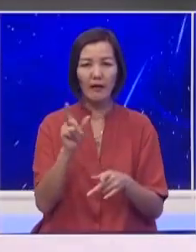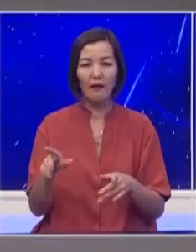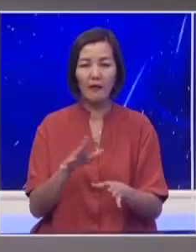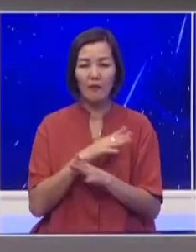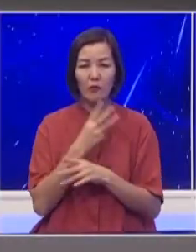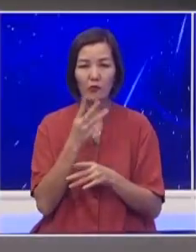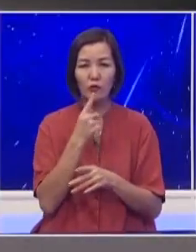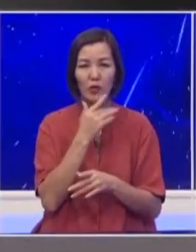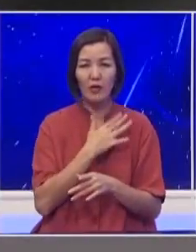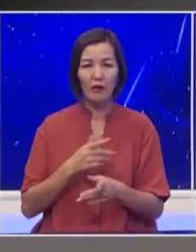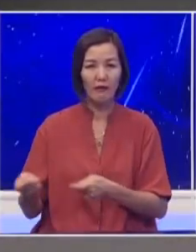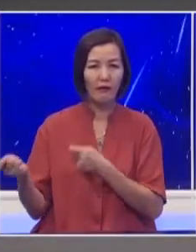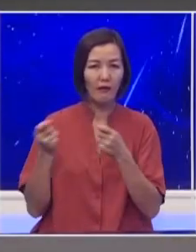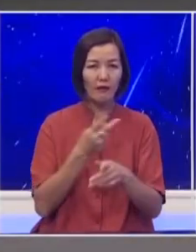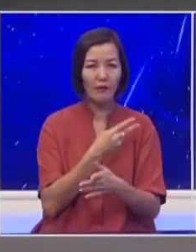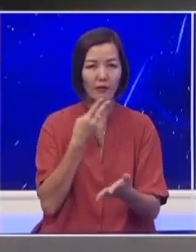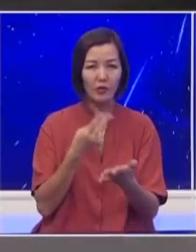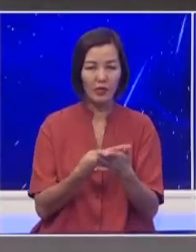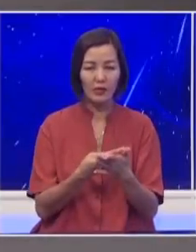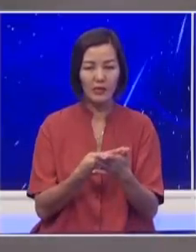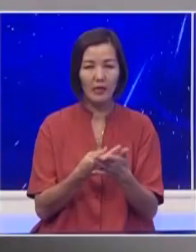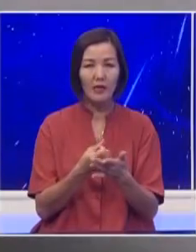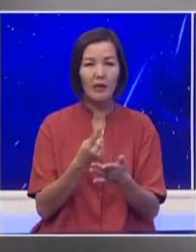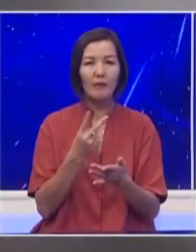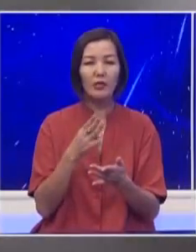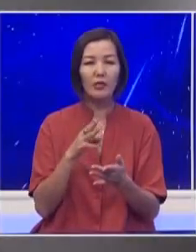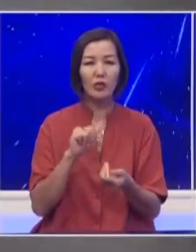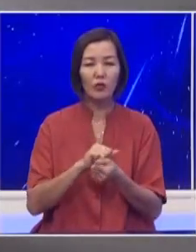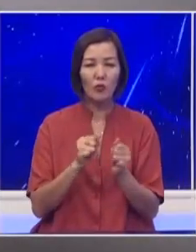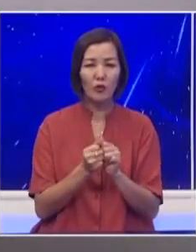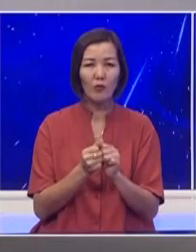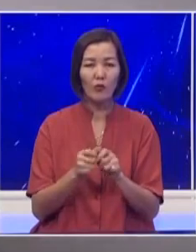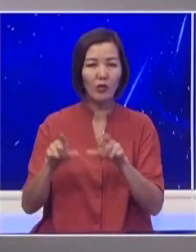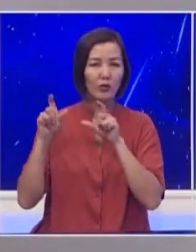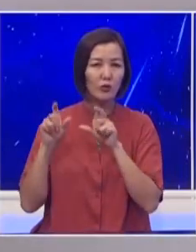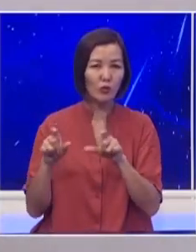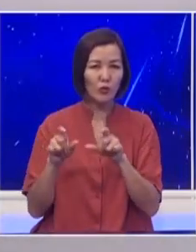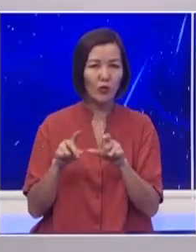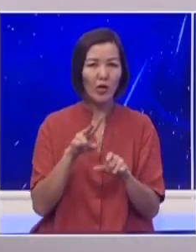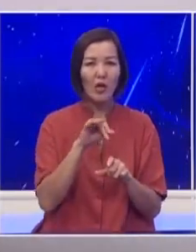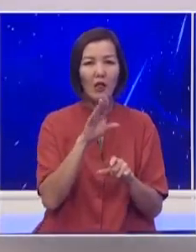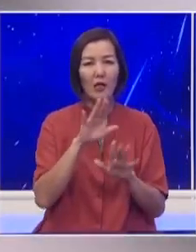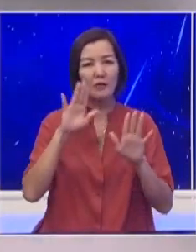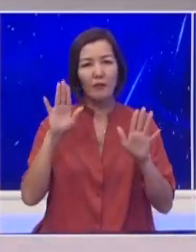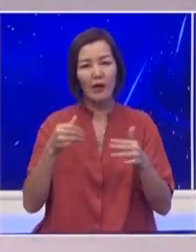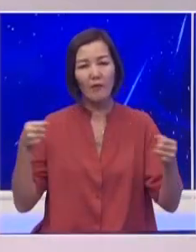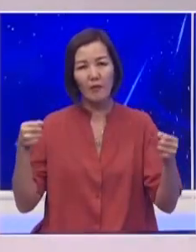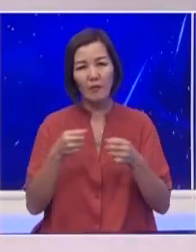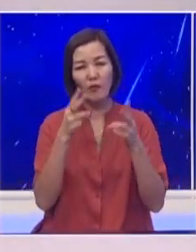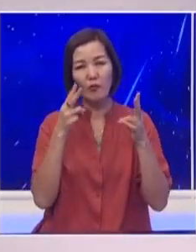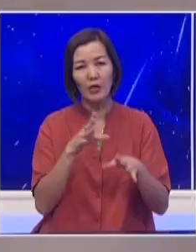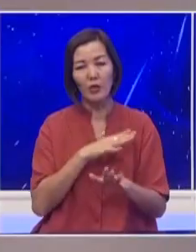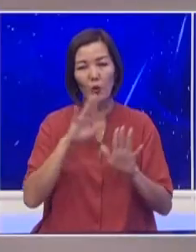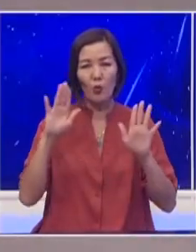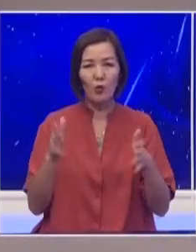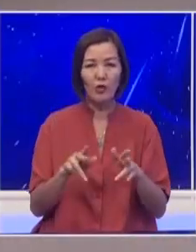ауыр жарақатпен ауруханаға жеткізілді. Бірнеше тонна болатын белаз жүк көлігі бұрылыста УАЗ көлігін байқамай жаншып кетті.